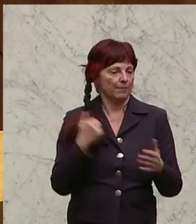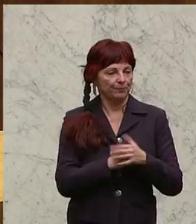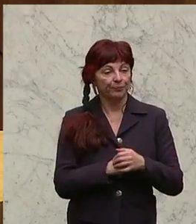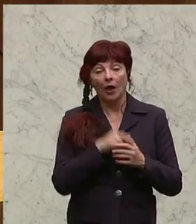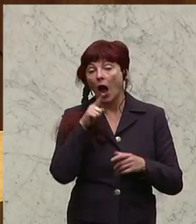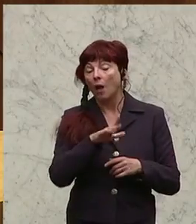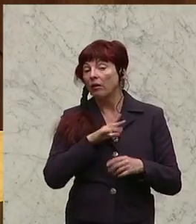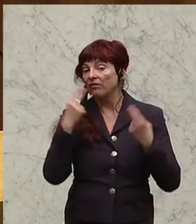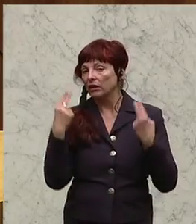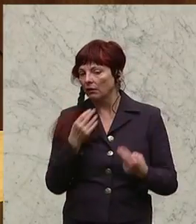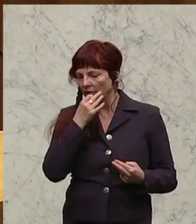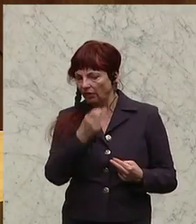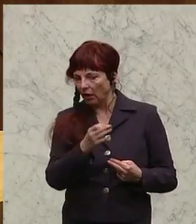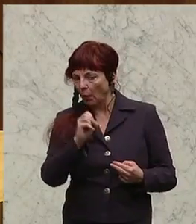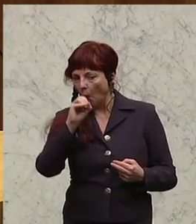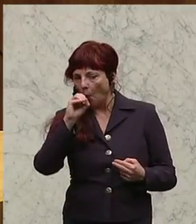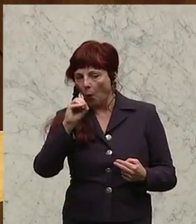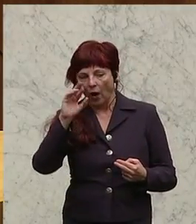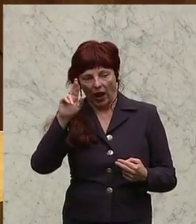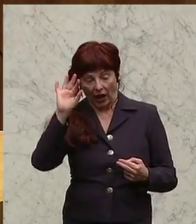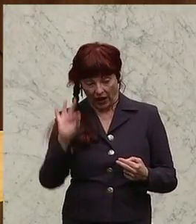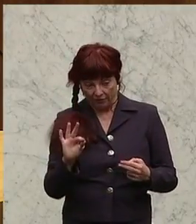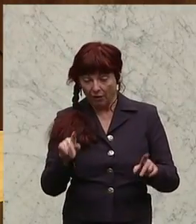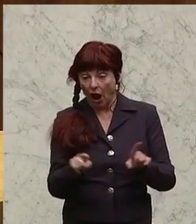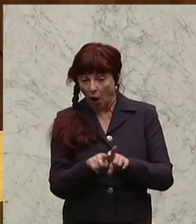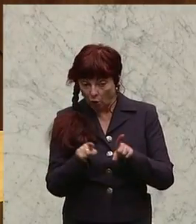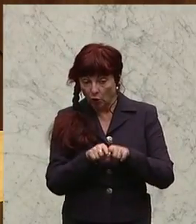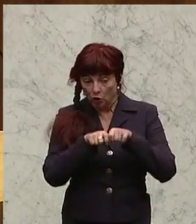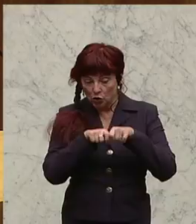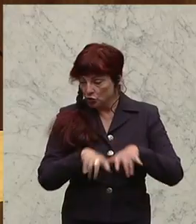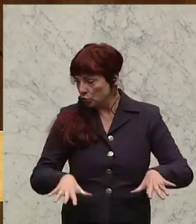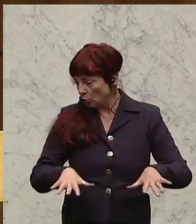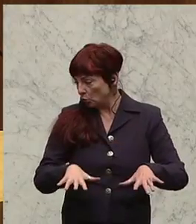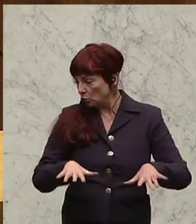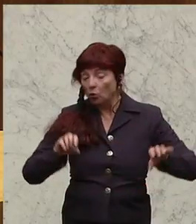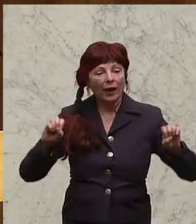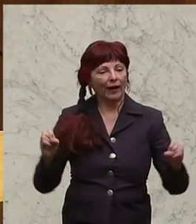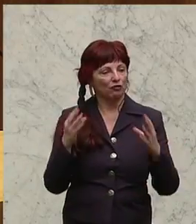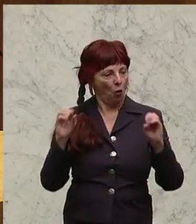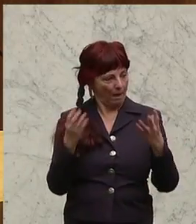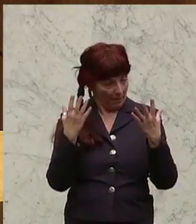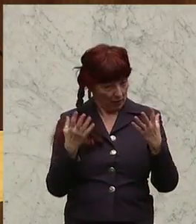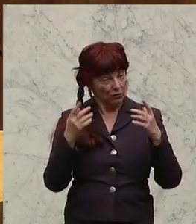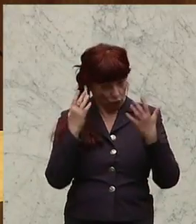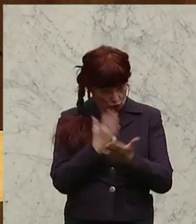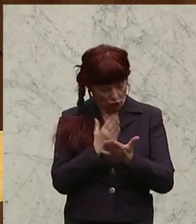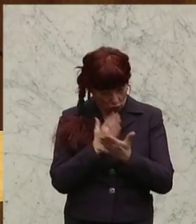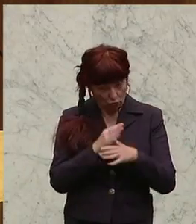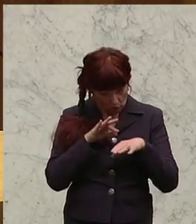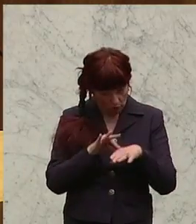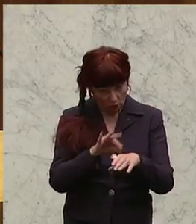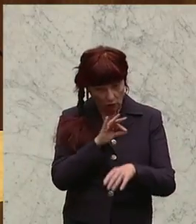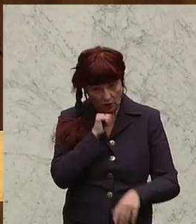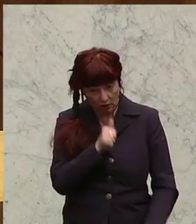lautet: Werden im ORF auch die nötigen Strukturreformen für die Zukunft eingeläutet oder nicht? Denn wenn man die Medien zuletzt verfolgt